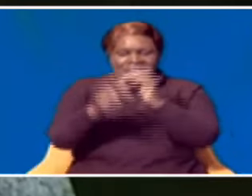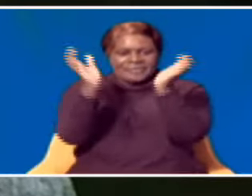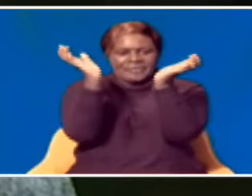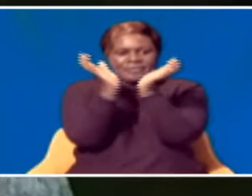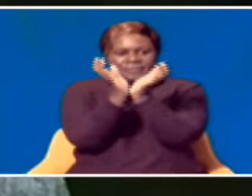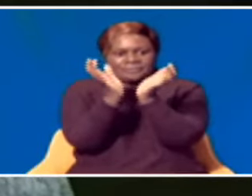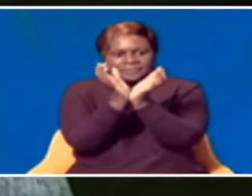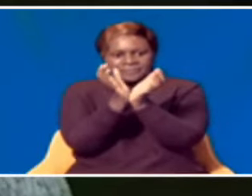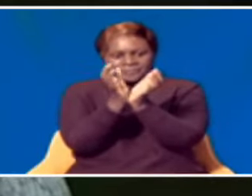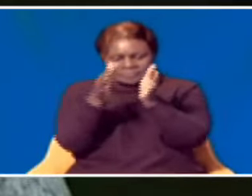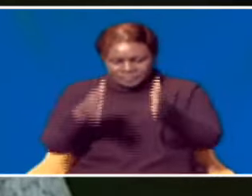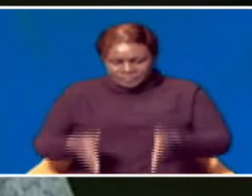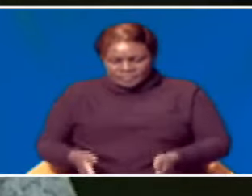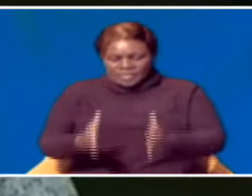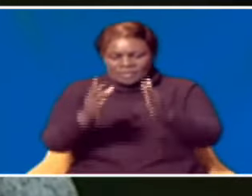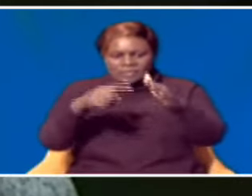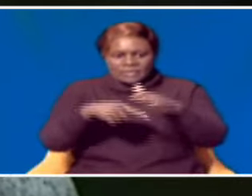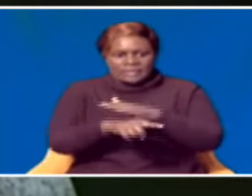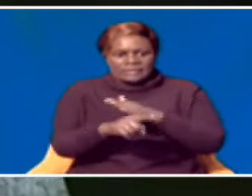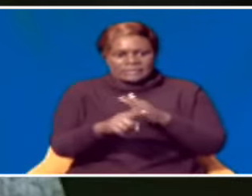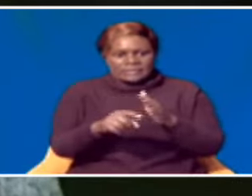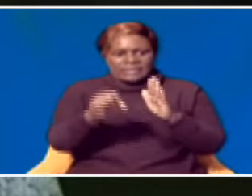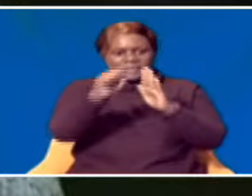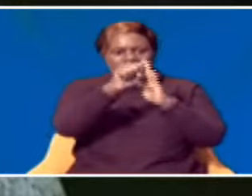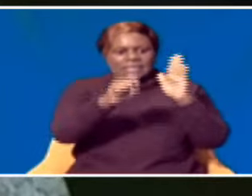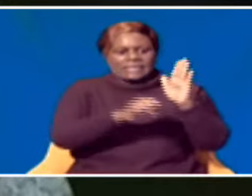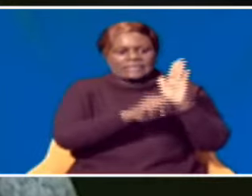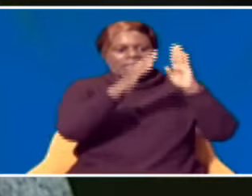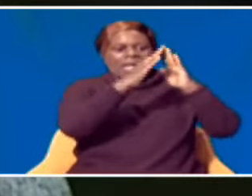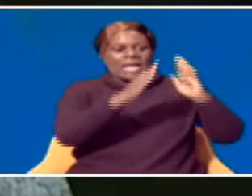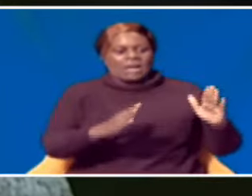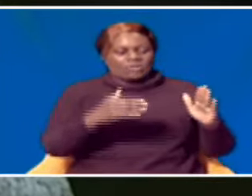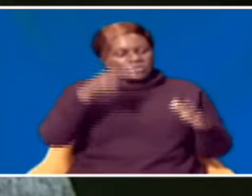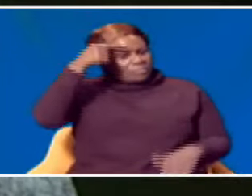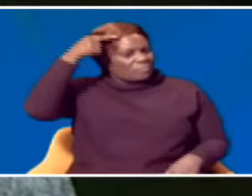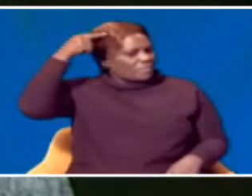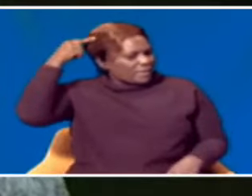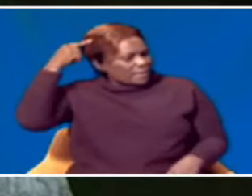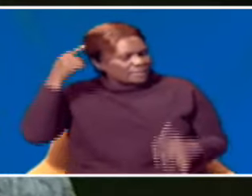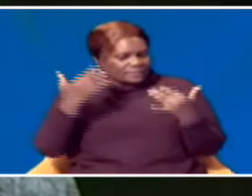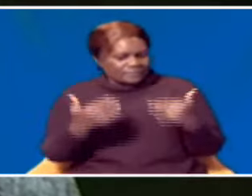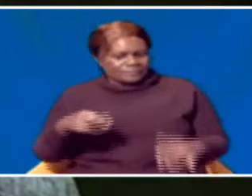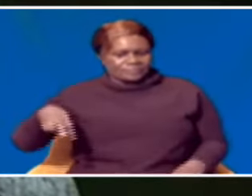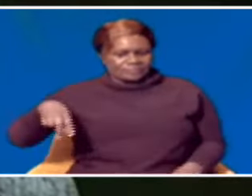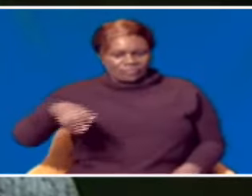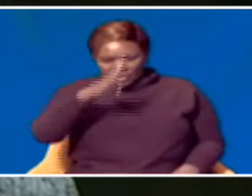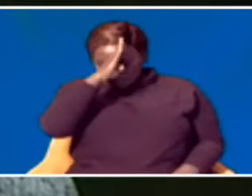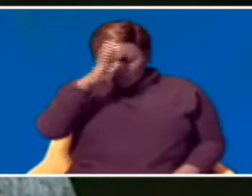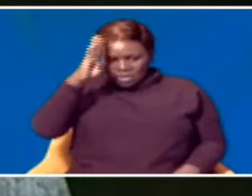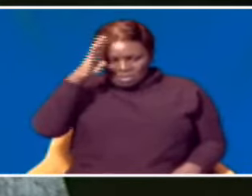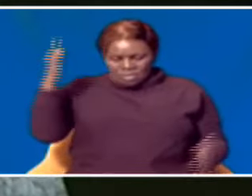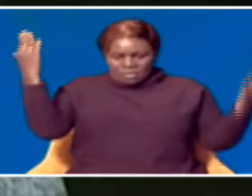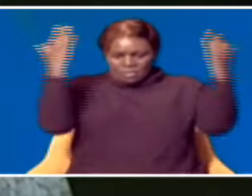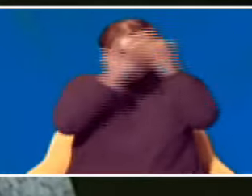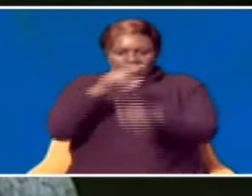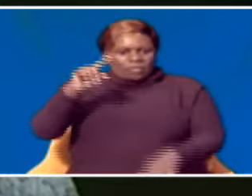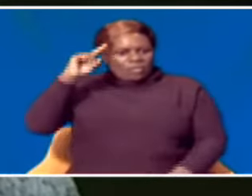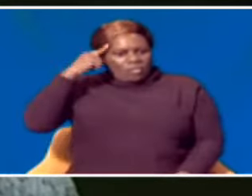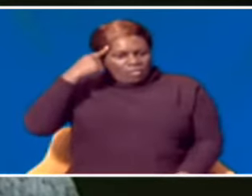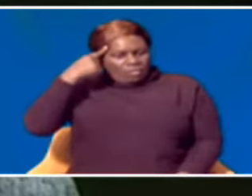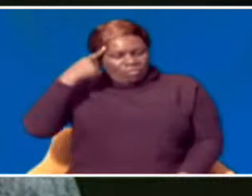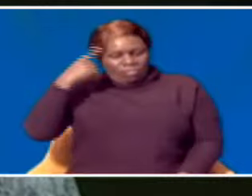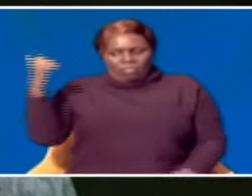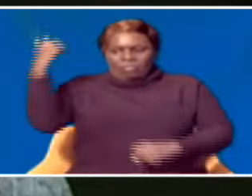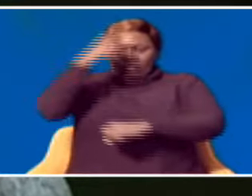stadium, barabara za kuingia State Lodge zimeundwa, zimewekwa lami. Ukitembea Bungoma usiku unafikiria ni